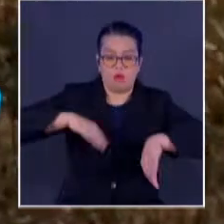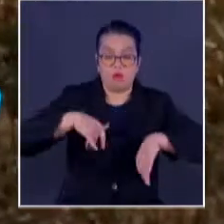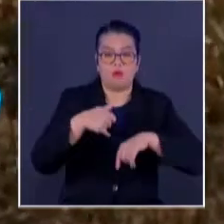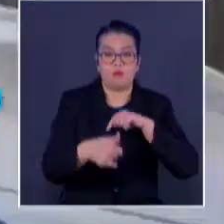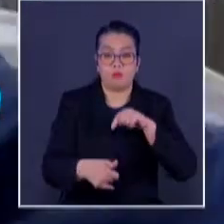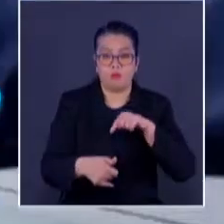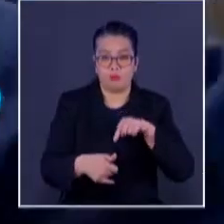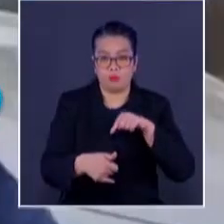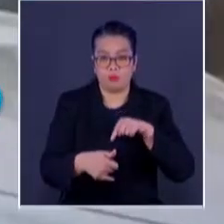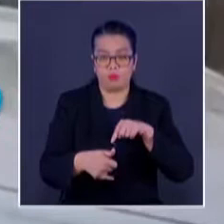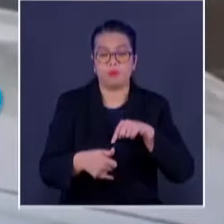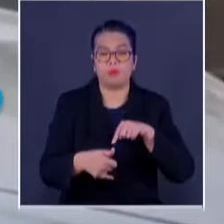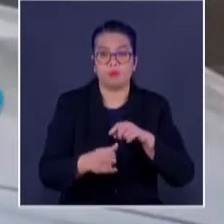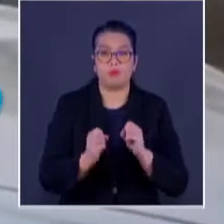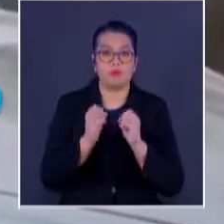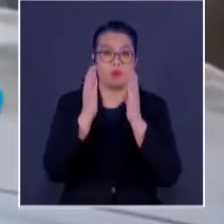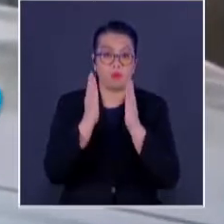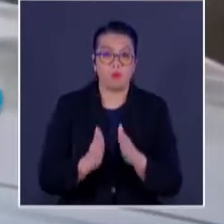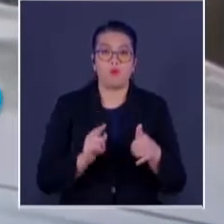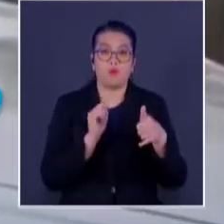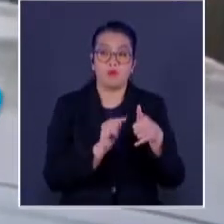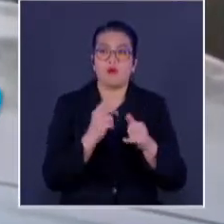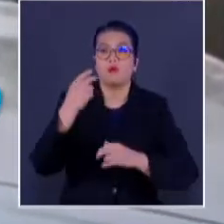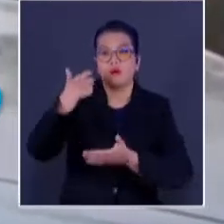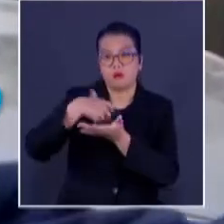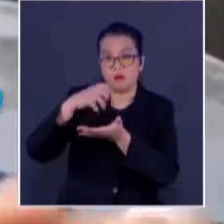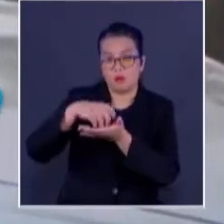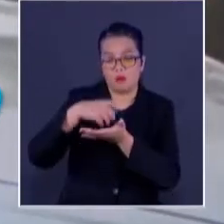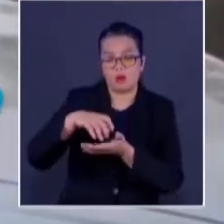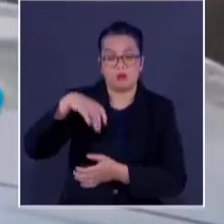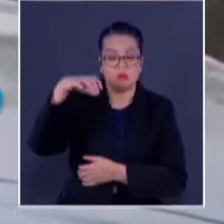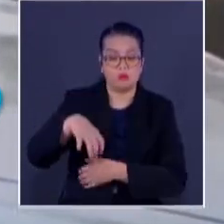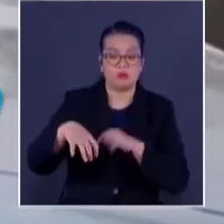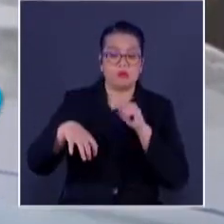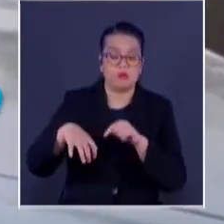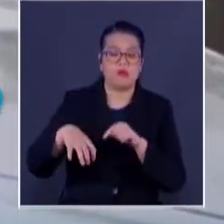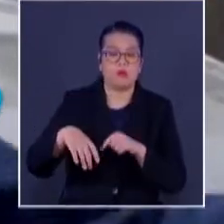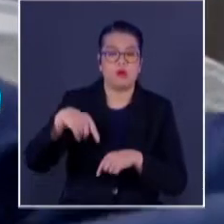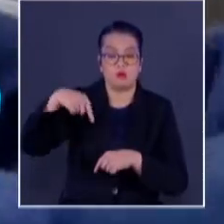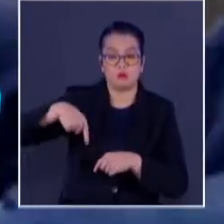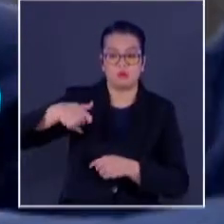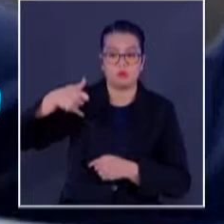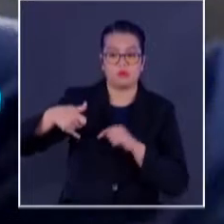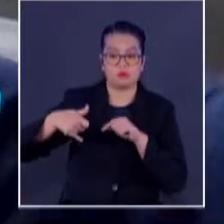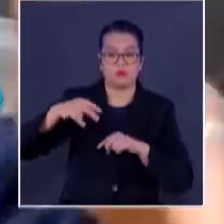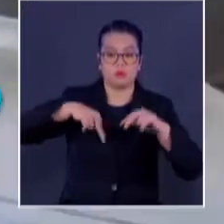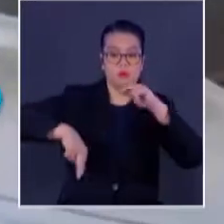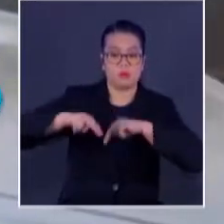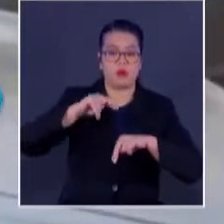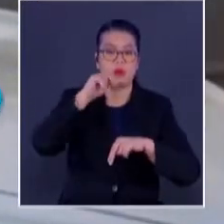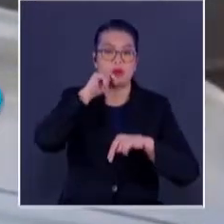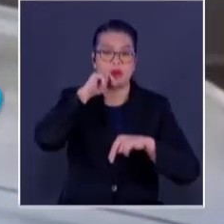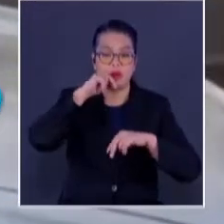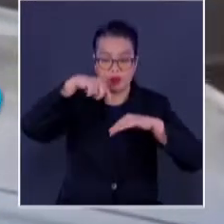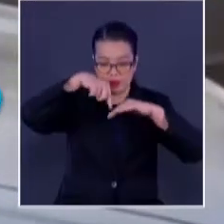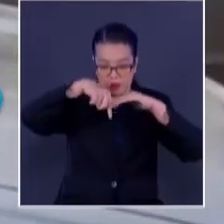นายณรงค์รัตนบุตรครูชำนาญการพิเศษผู้ดูแลฐานที่เกิดเหตุนะคะเล่าให้ฟังแบบนี้หนองน้ำแห่งนี้มีการสำรวจแล้ว